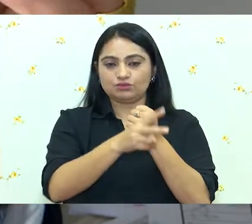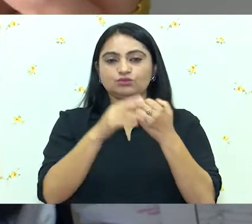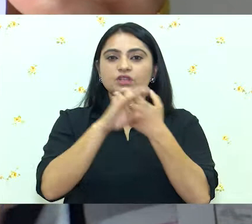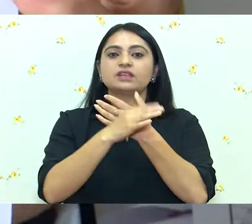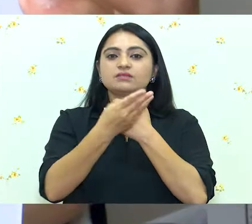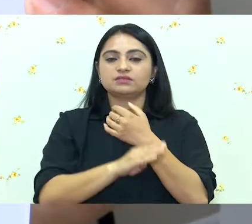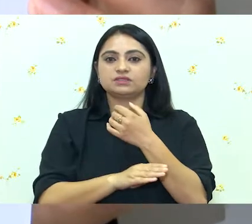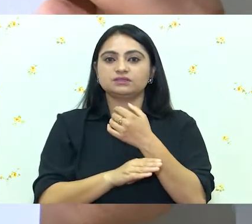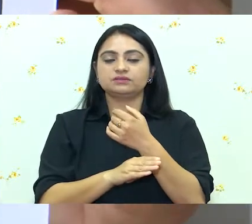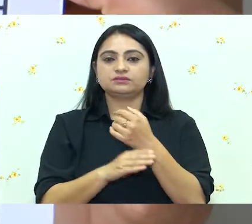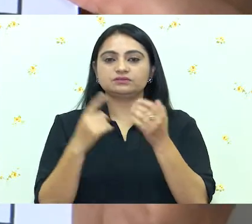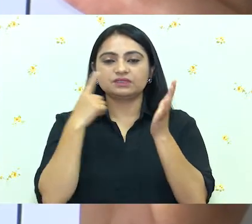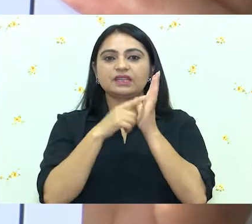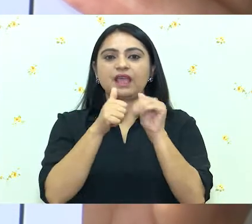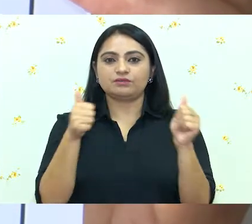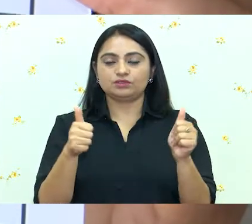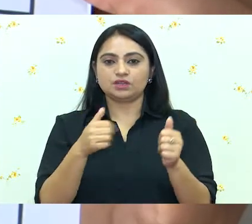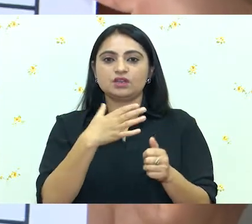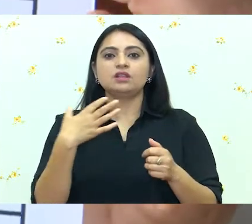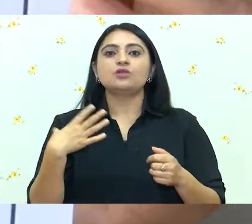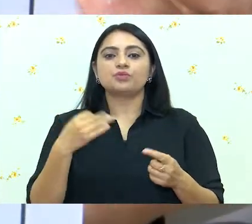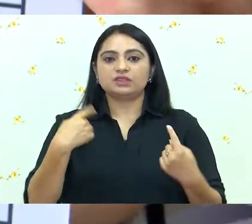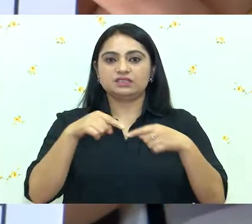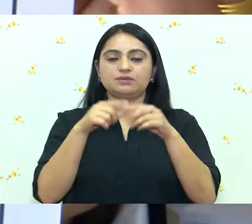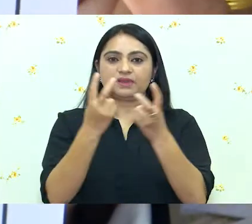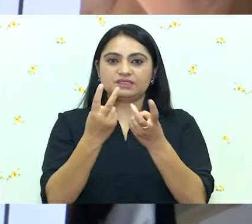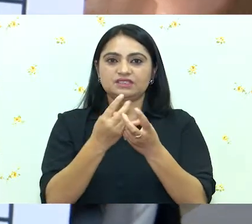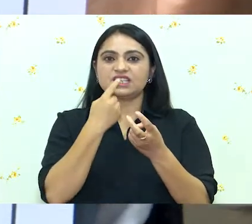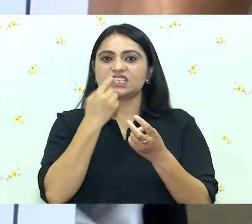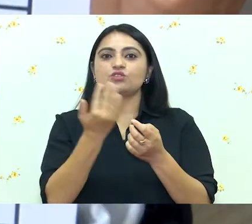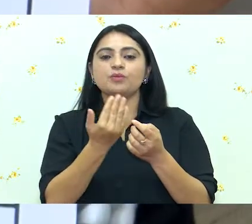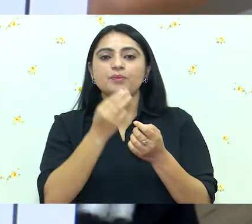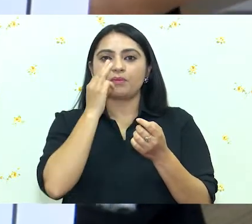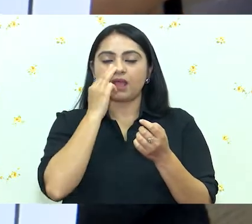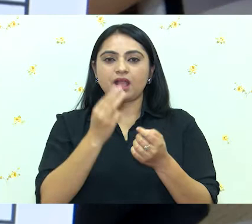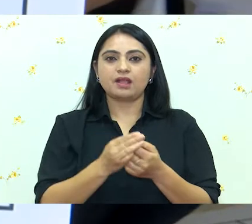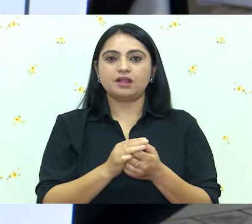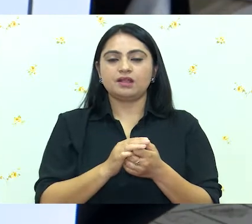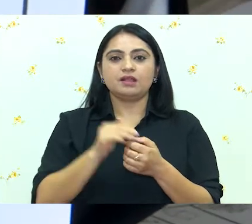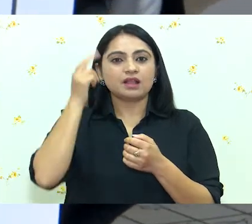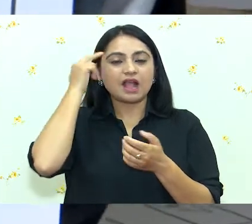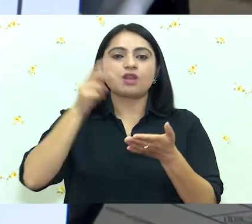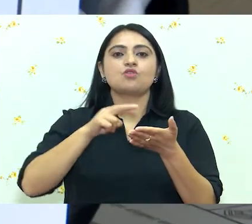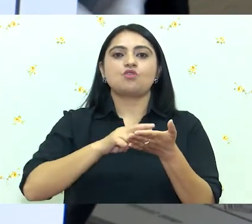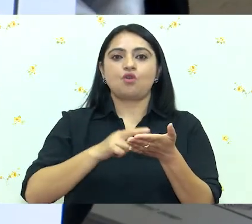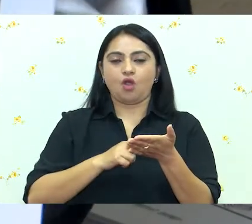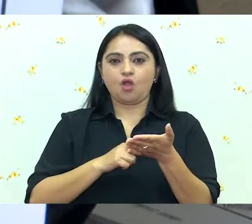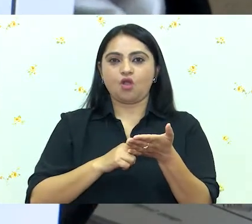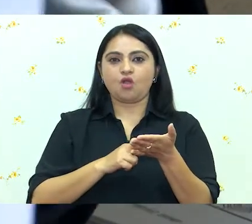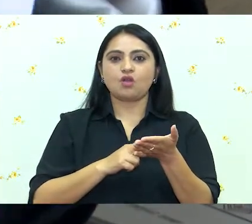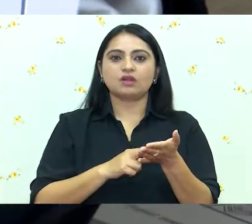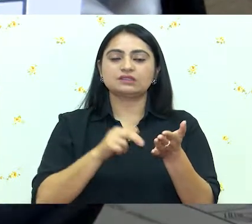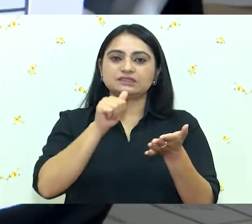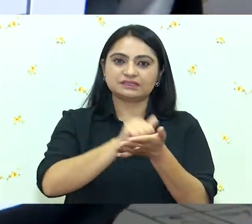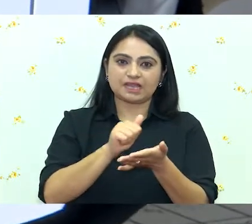यो प्रतिनिधि सभाको जस्तै सेतो पृष्ठभूमिमा कालो रङको मसीले छापिएका निर्वाचन